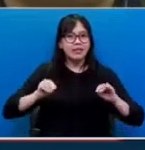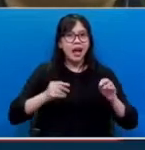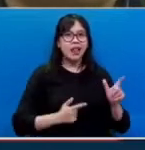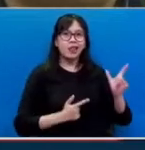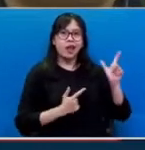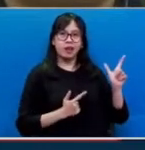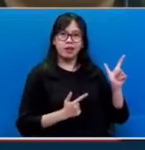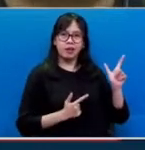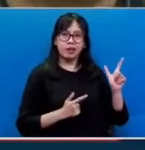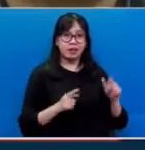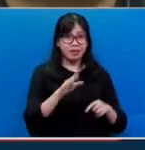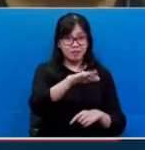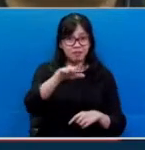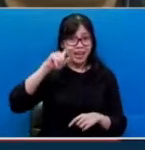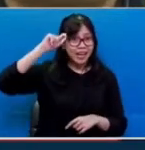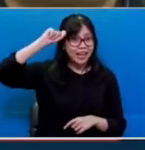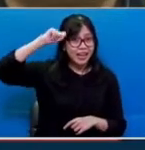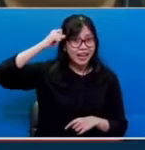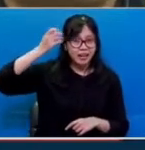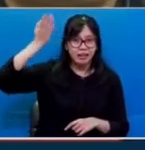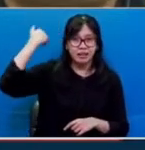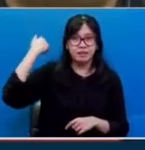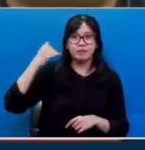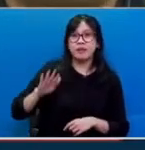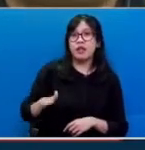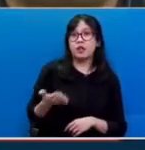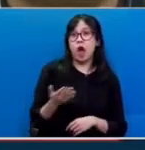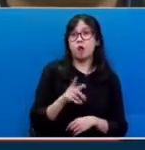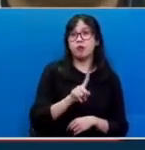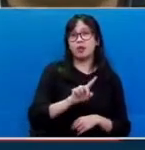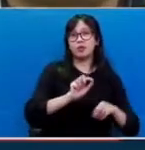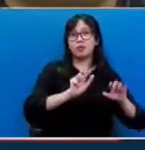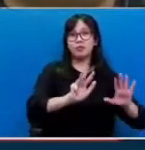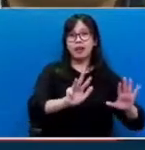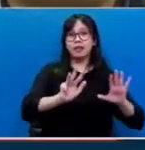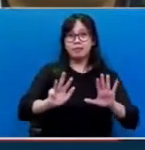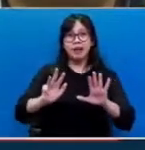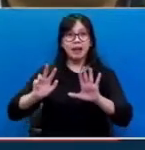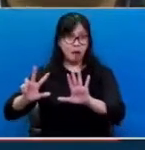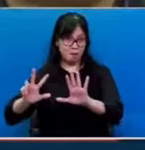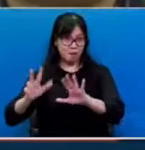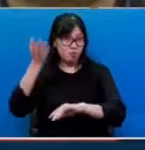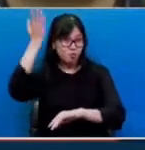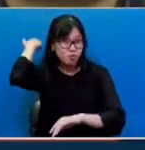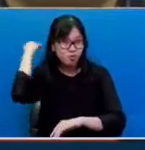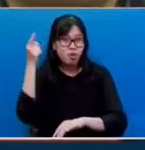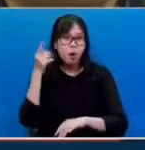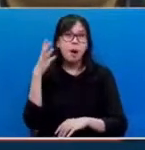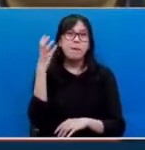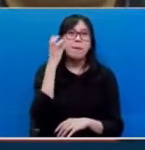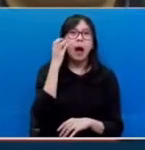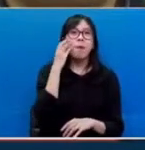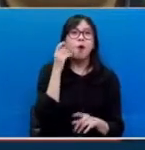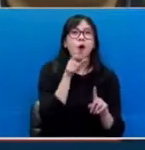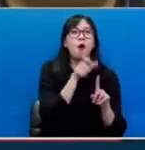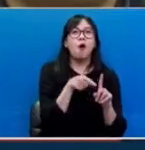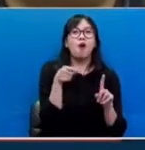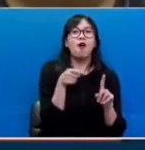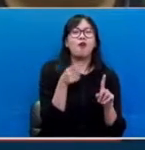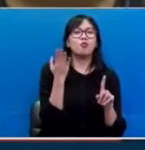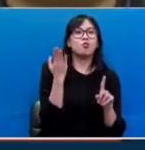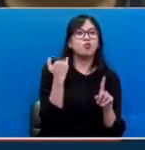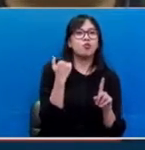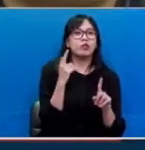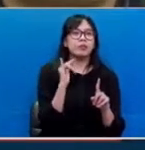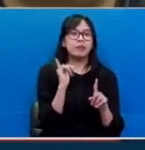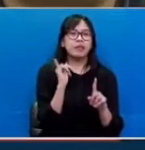eh masih ingat eh peristiwa 8 di mana Prabowo Itu juga salah satu ya Ee yang EE